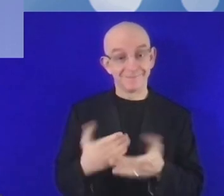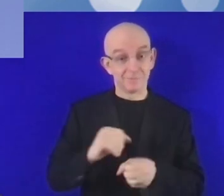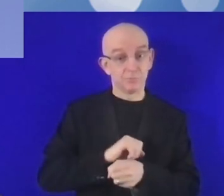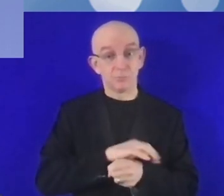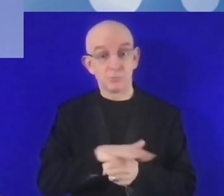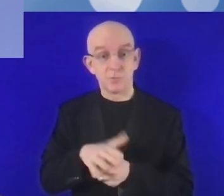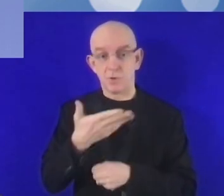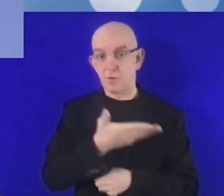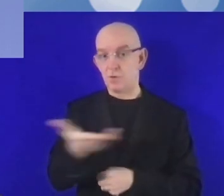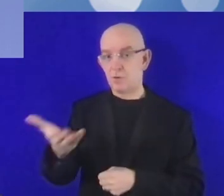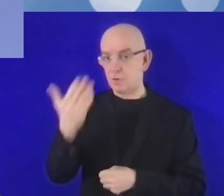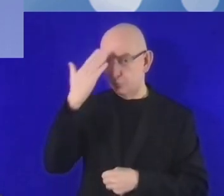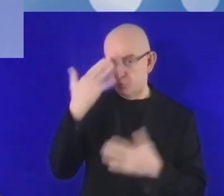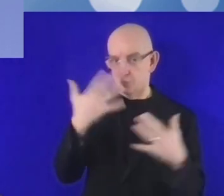一个